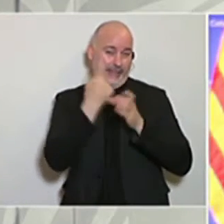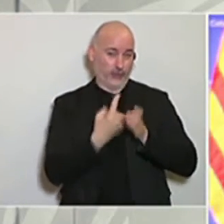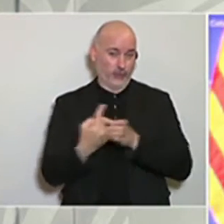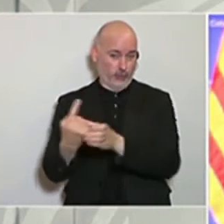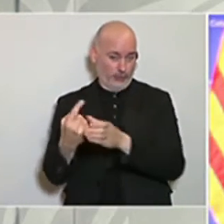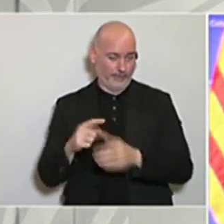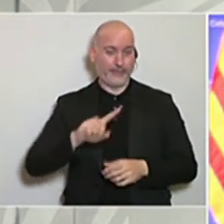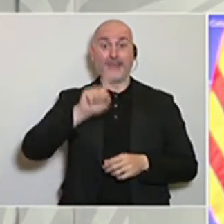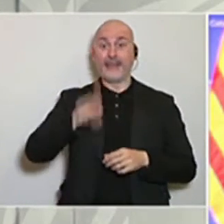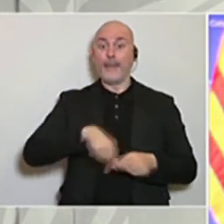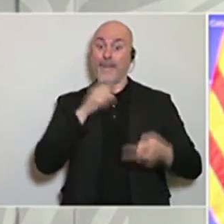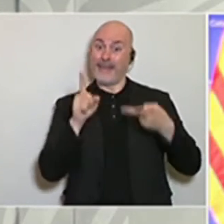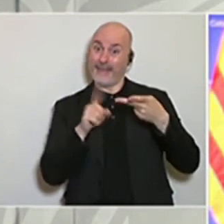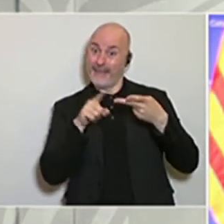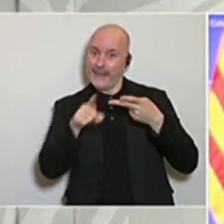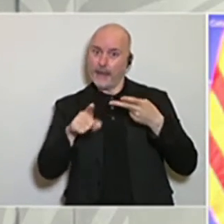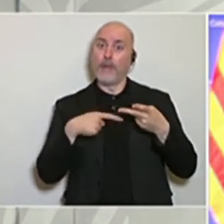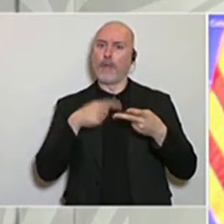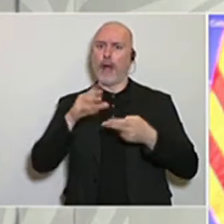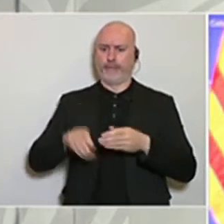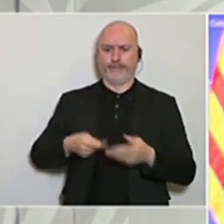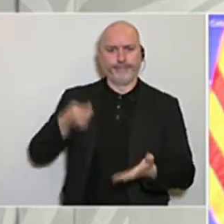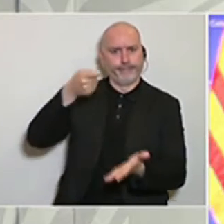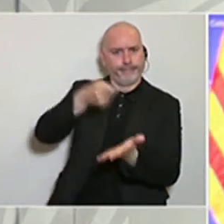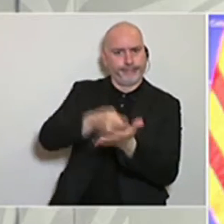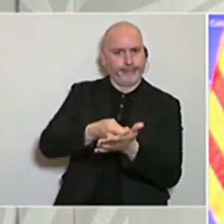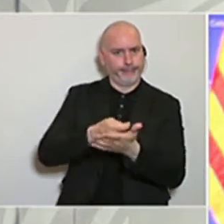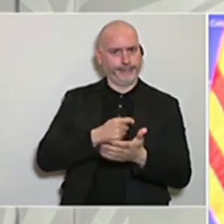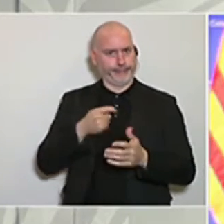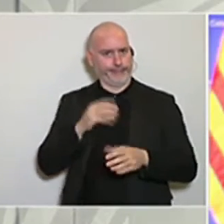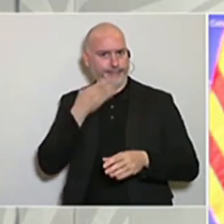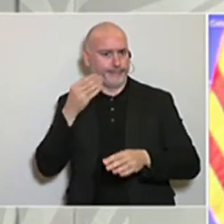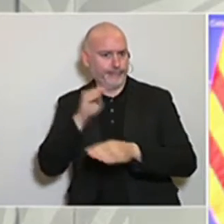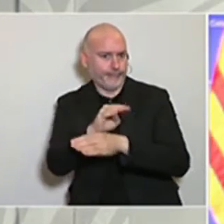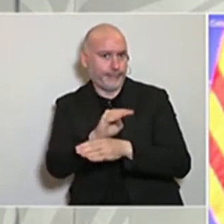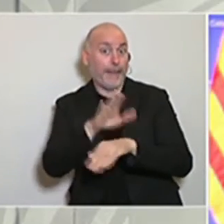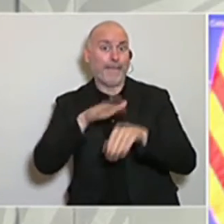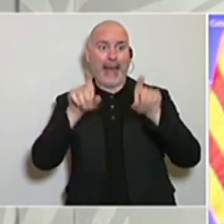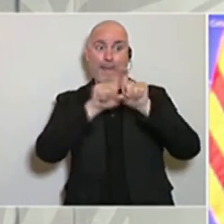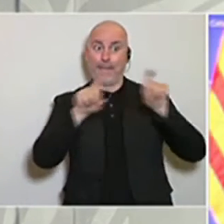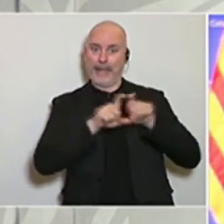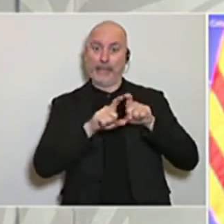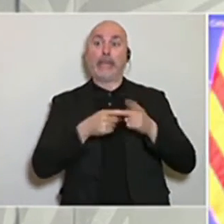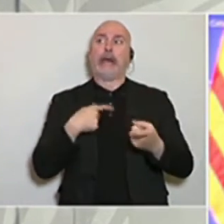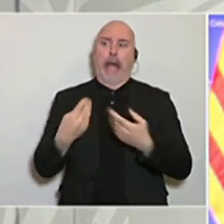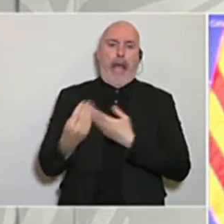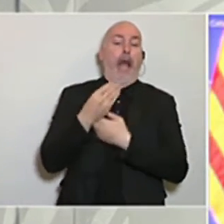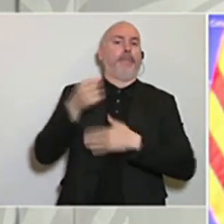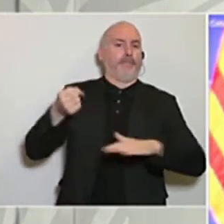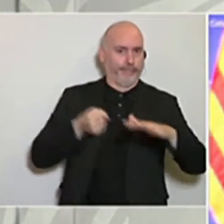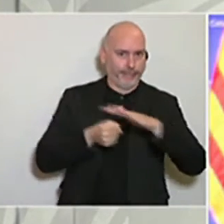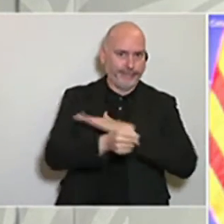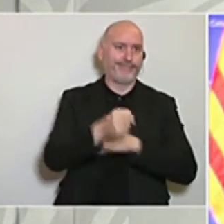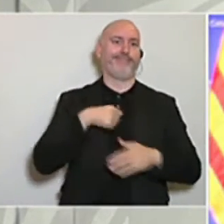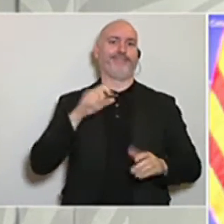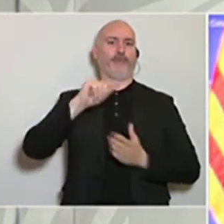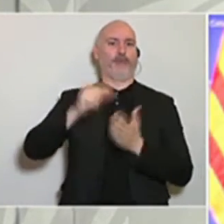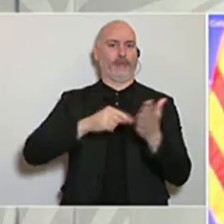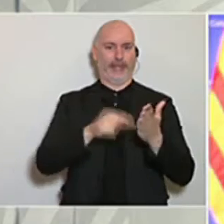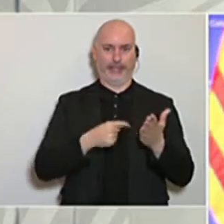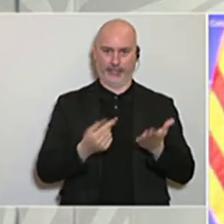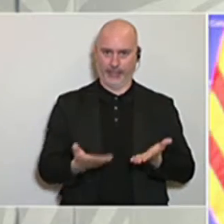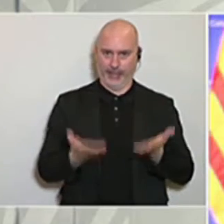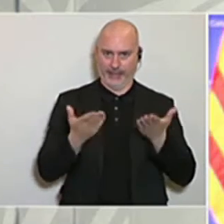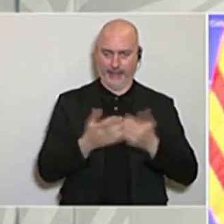l'altra, incentius per a la seva contractació per part de les empreses d'inserció. I també avui hem aprovat que es